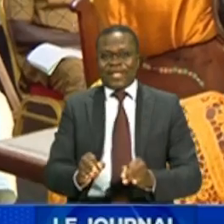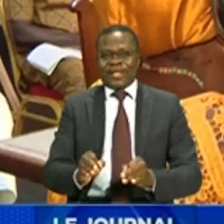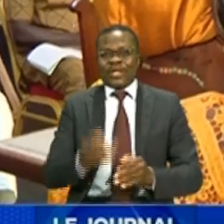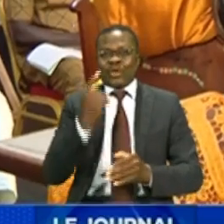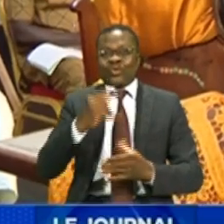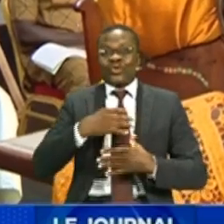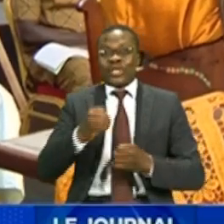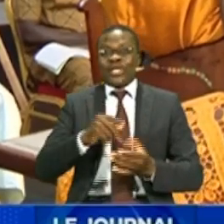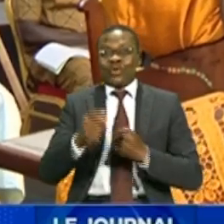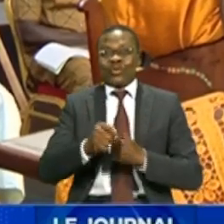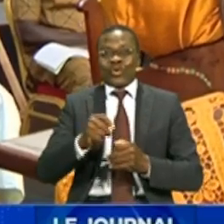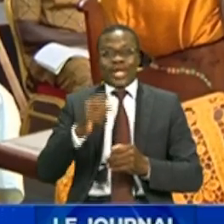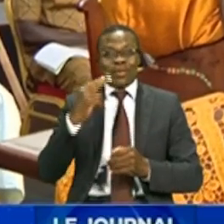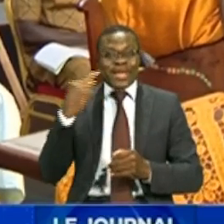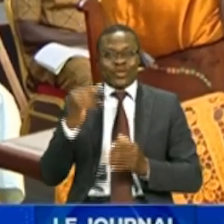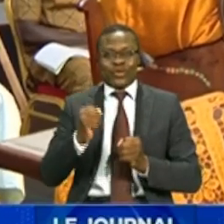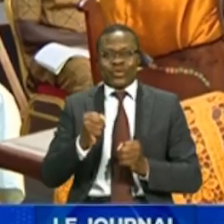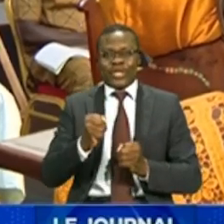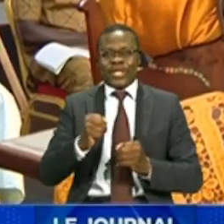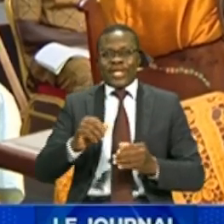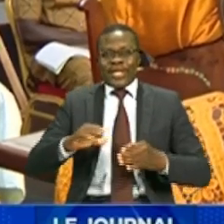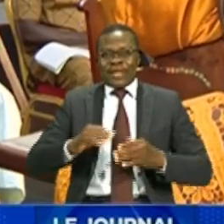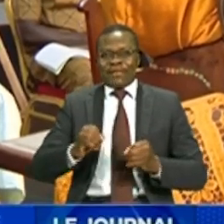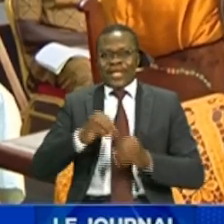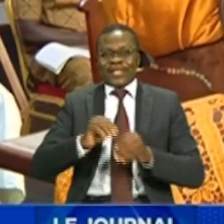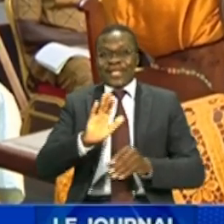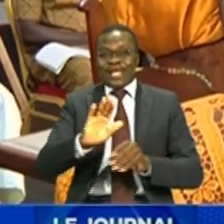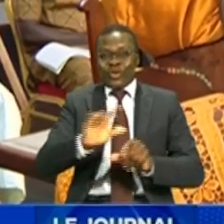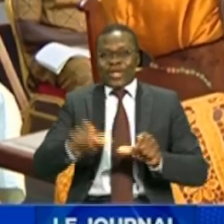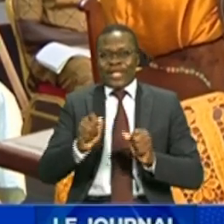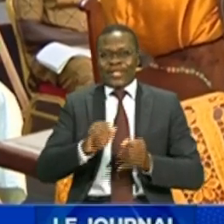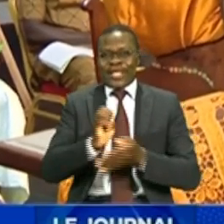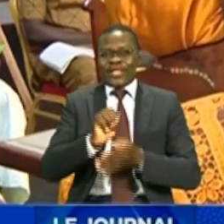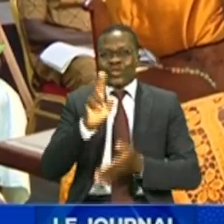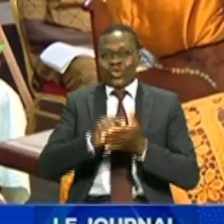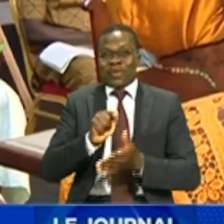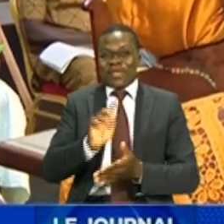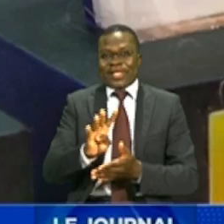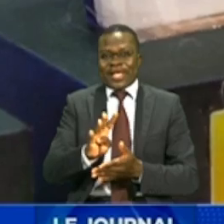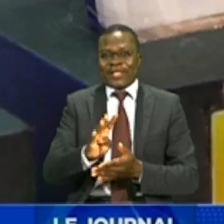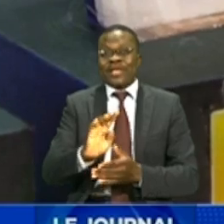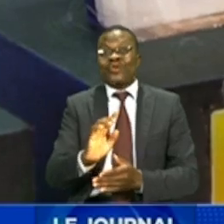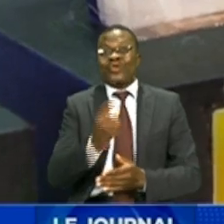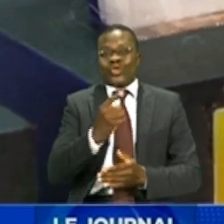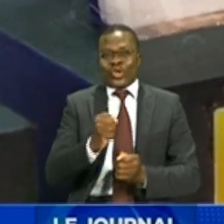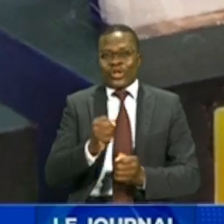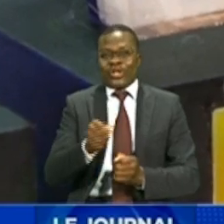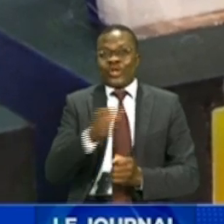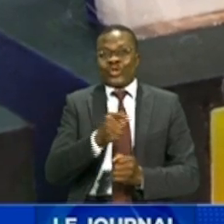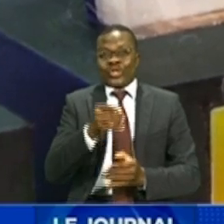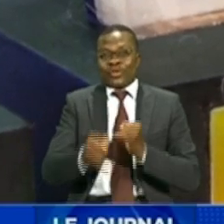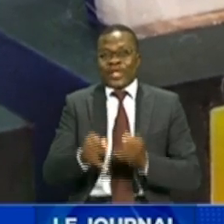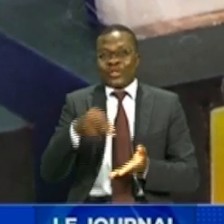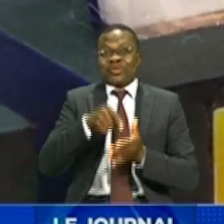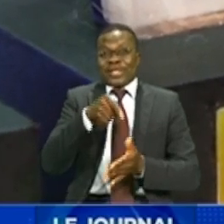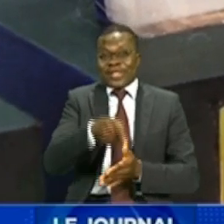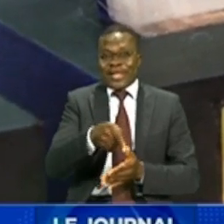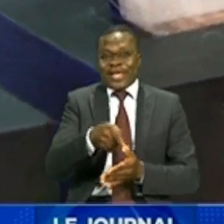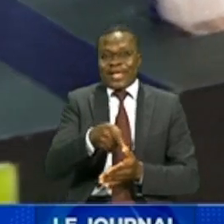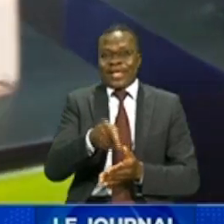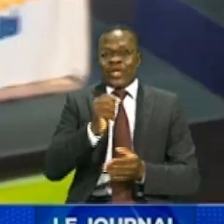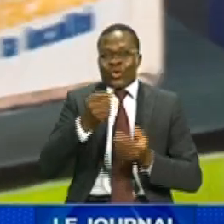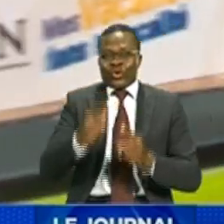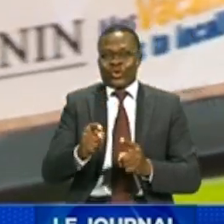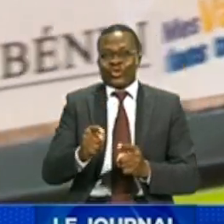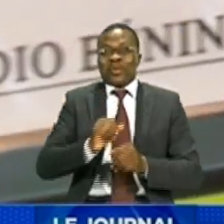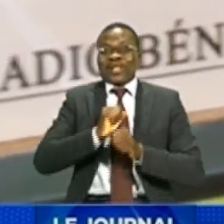passionnés du programme radiophonique Mes vacances dans ta localité, édition 2024. Seuls les finalistes sont présents dans ce studio où se